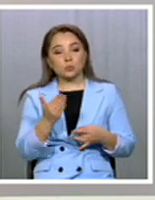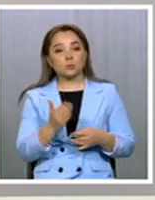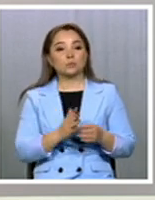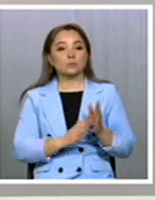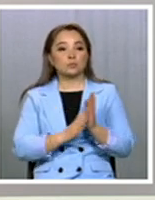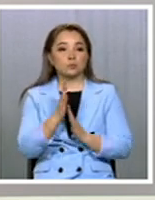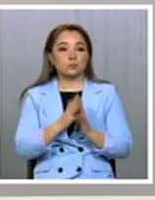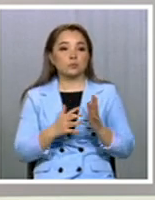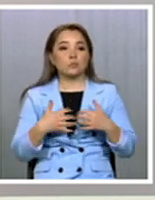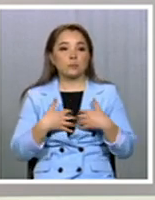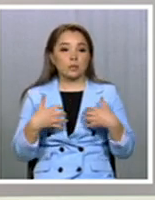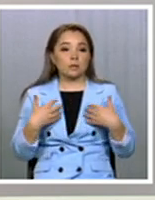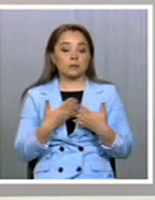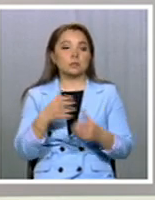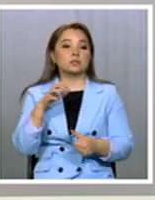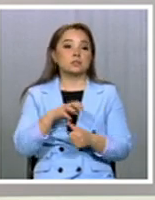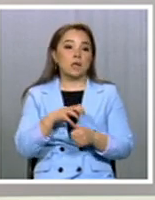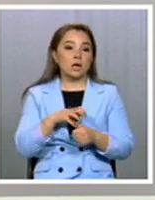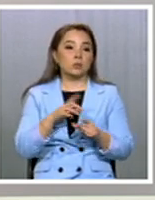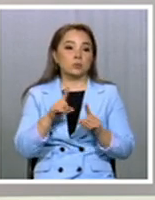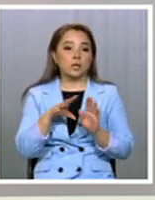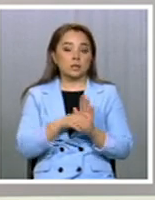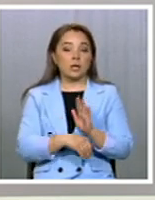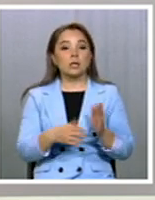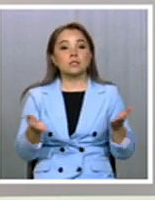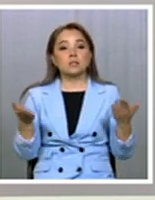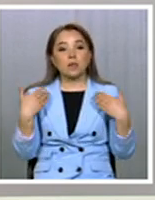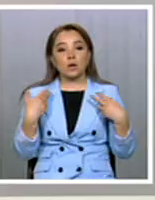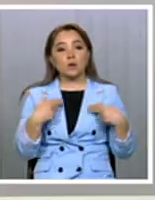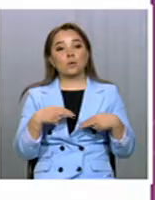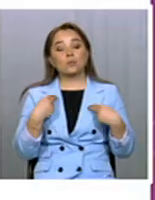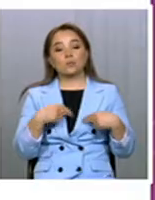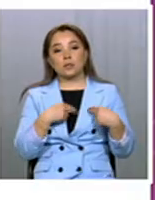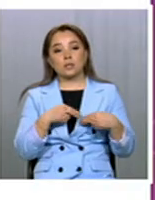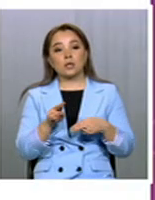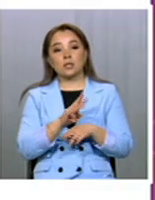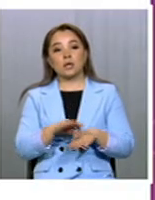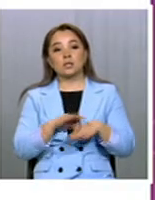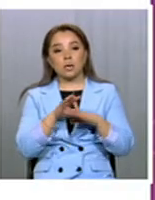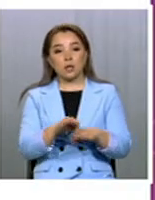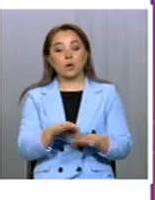өсімдіктер, саңырауқұлақтар жатады. Демалыс және емдеу орталықтары: